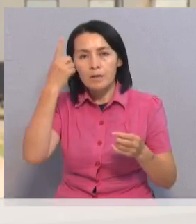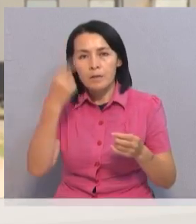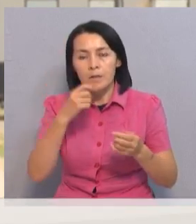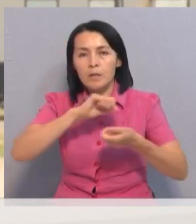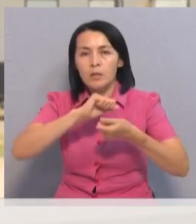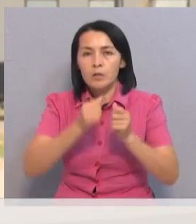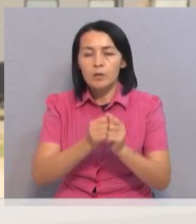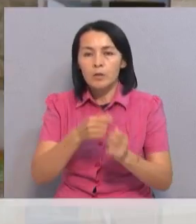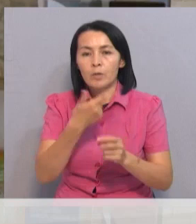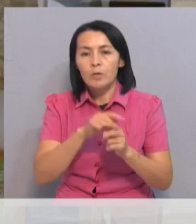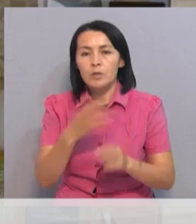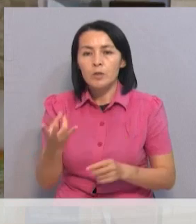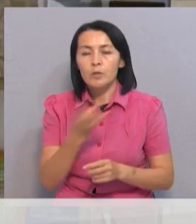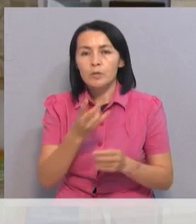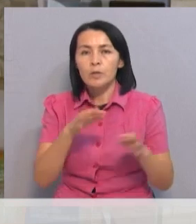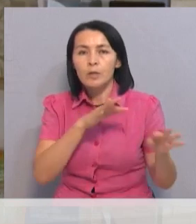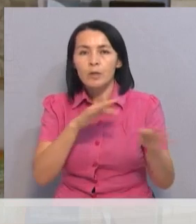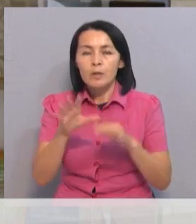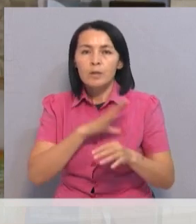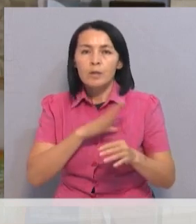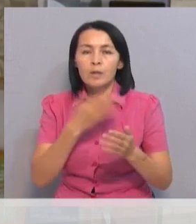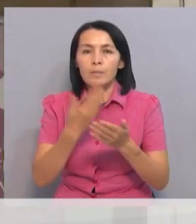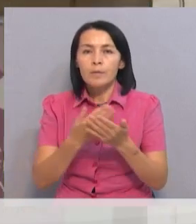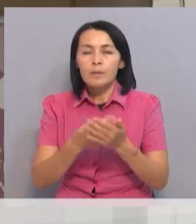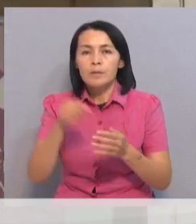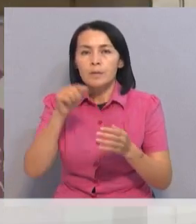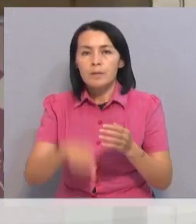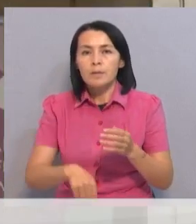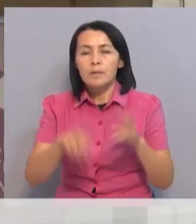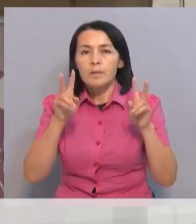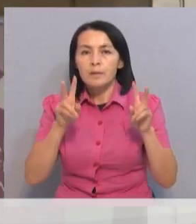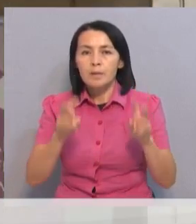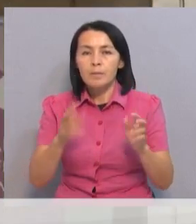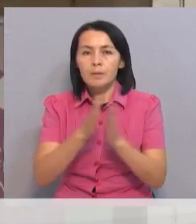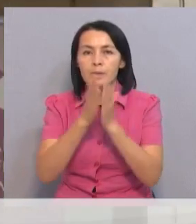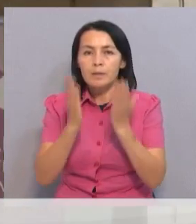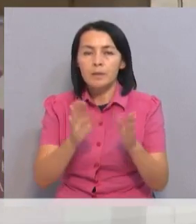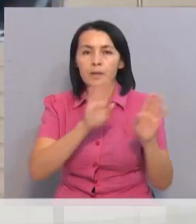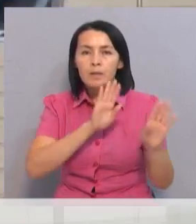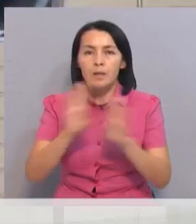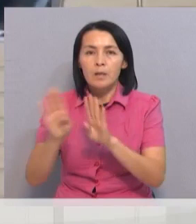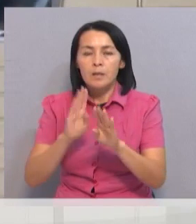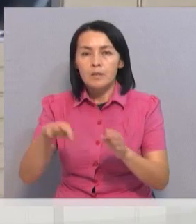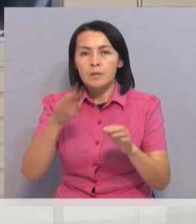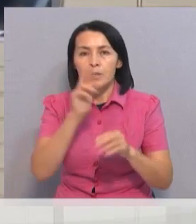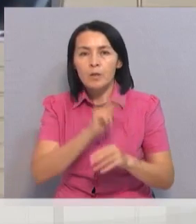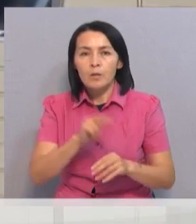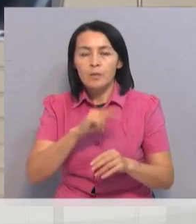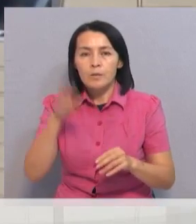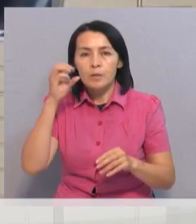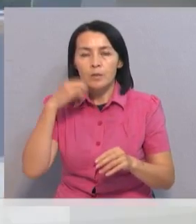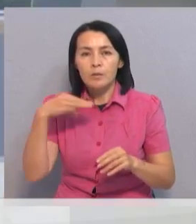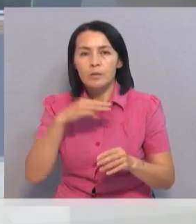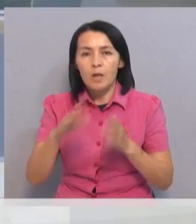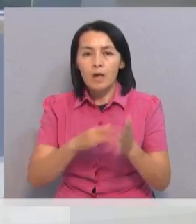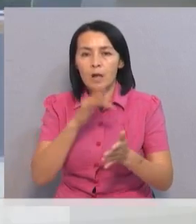очень важно в ходе мероприятия была представлена специальная тематическая книжная выставка учащиеся туркестанского